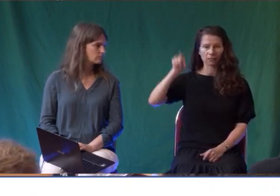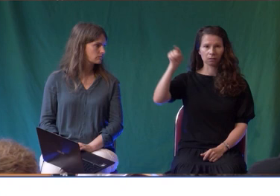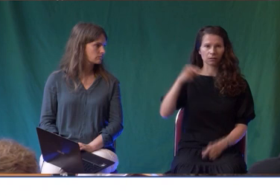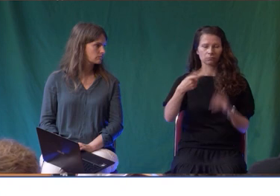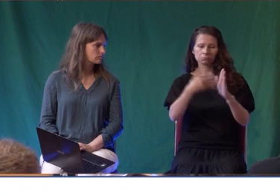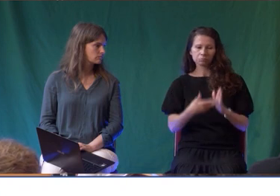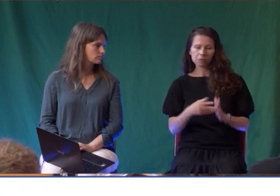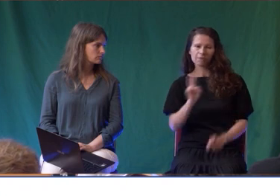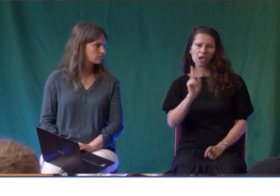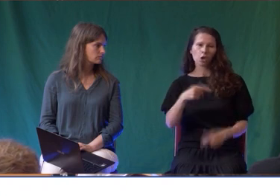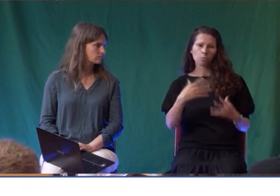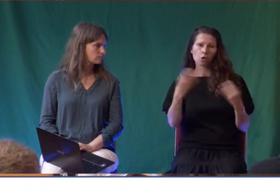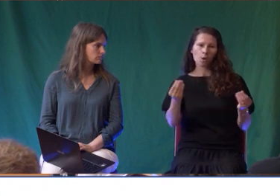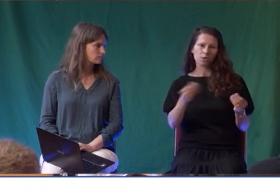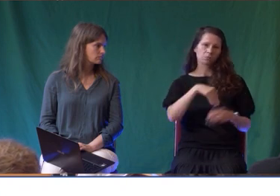bekommen